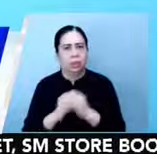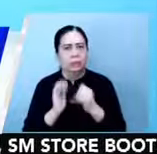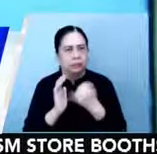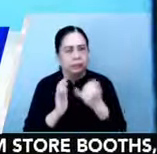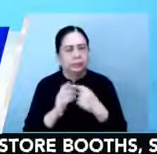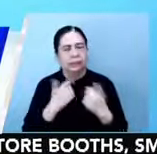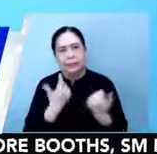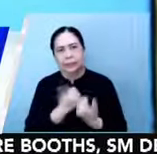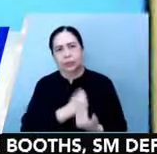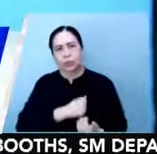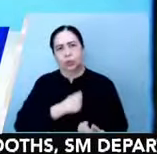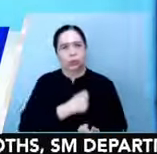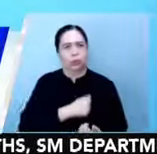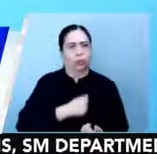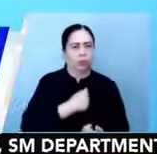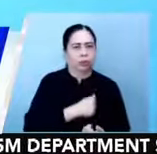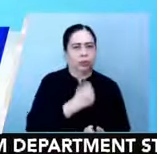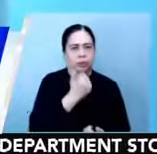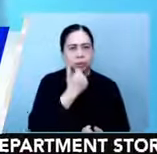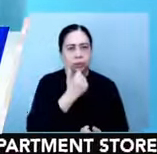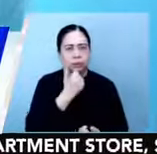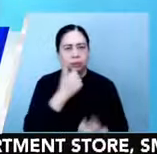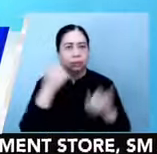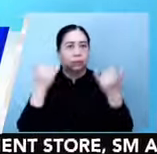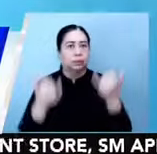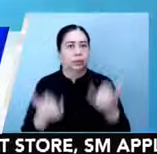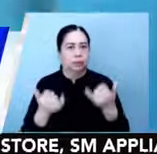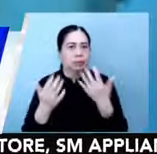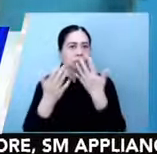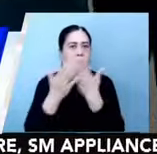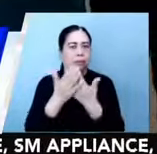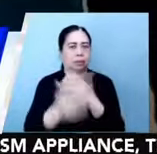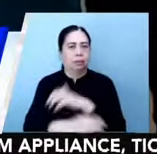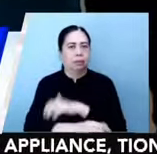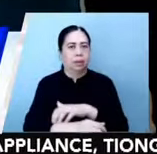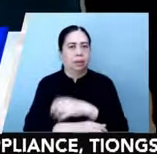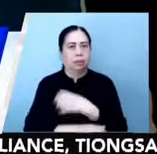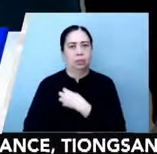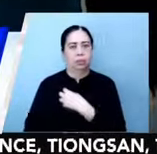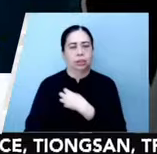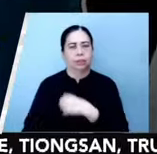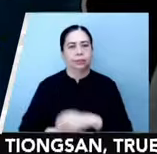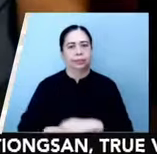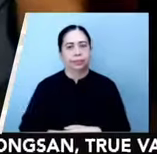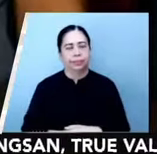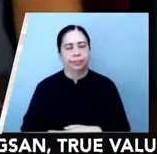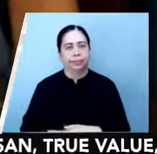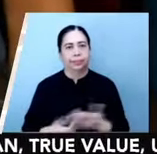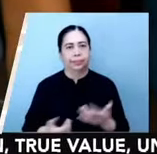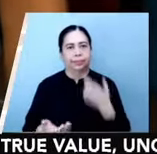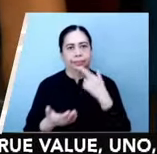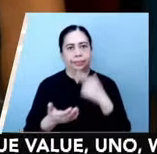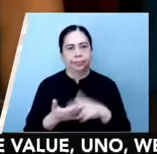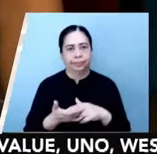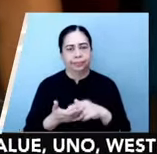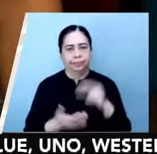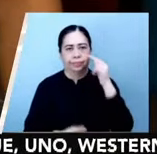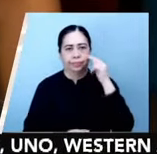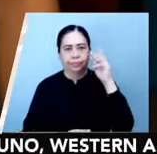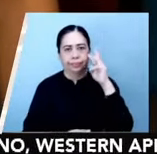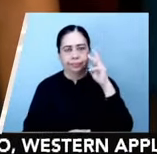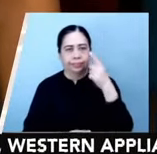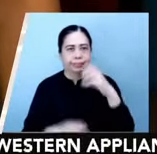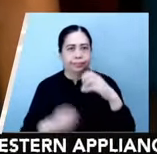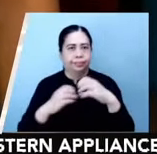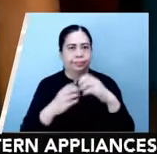nagawang krimen. Kasalukuyan siya nakapiit sa Makati Police Headquarters. Ito unang balita, Nico Wahe, para sa GMA